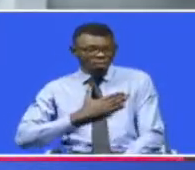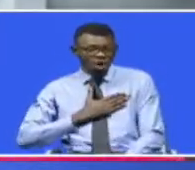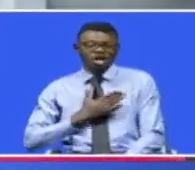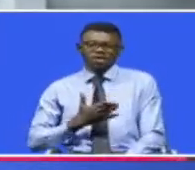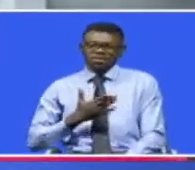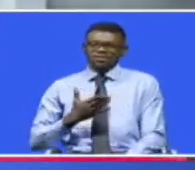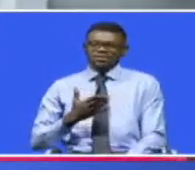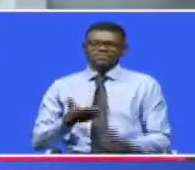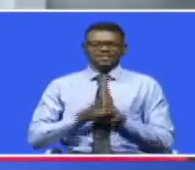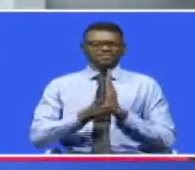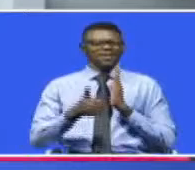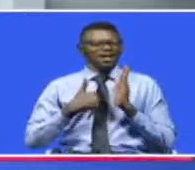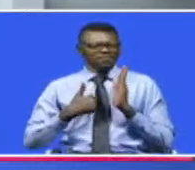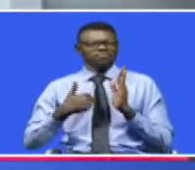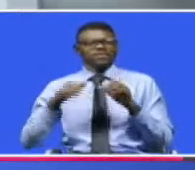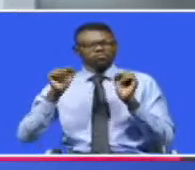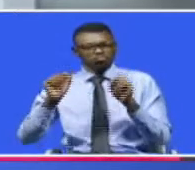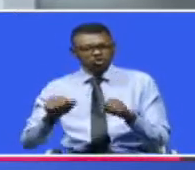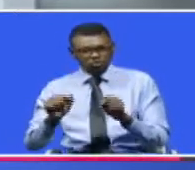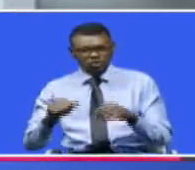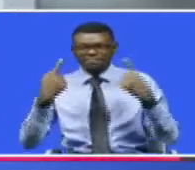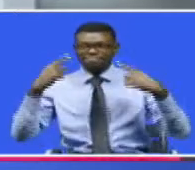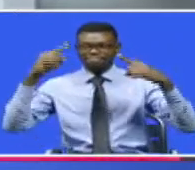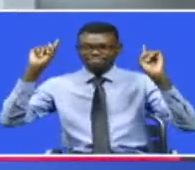uwezo wao kuperform vizuri.